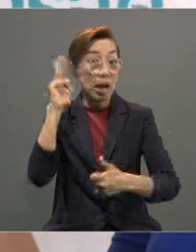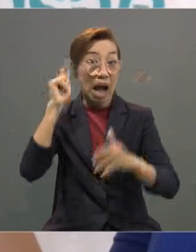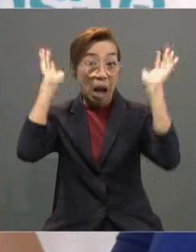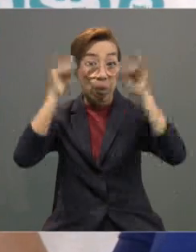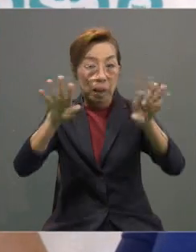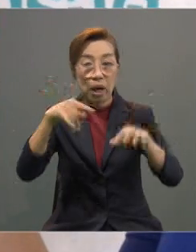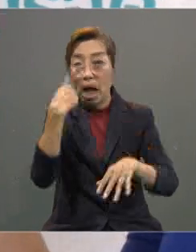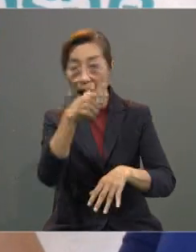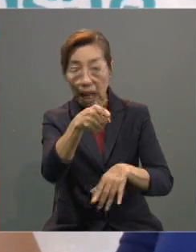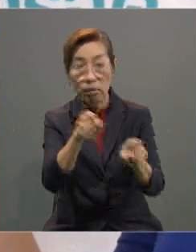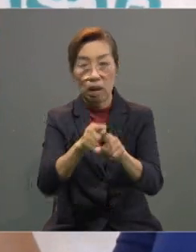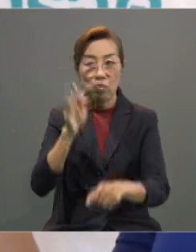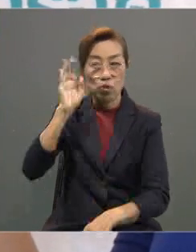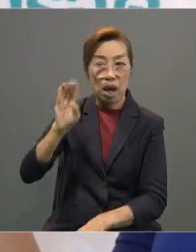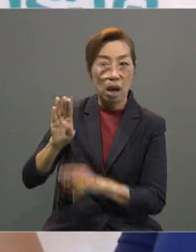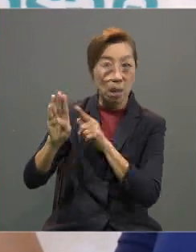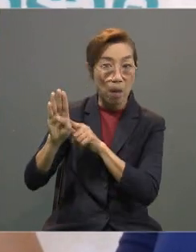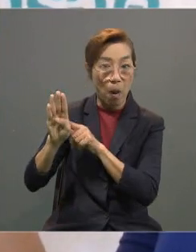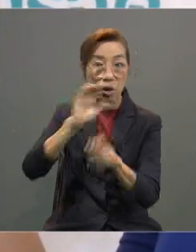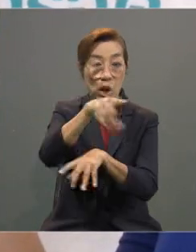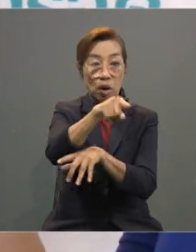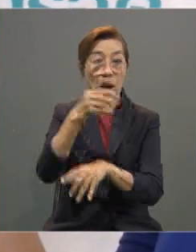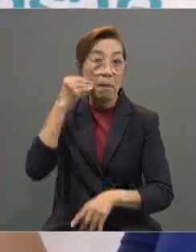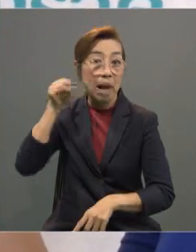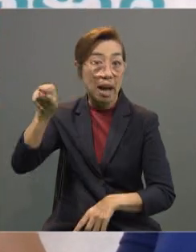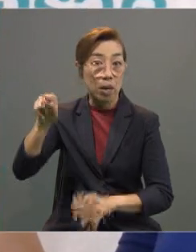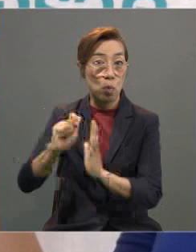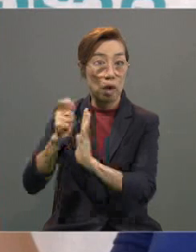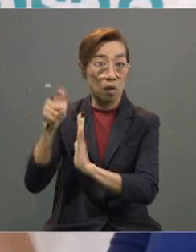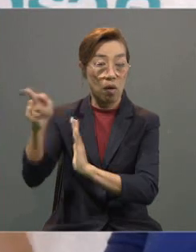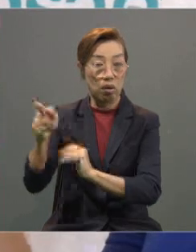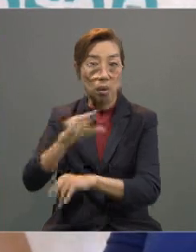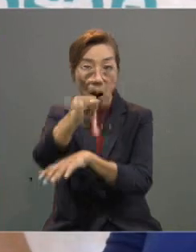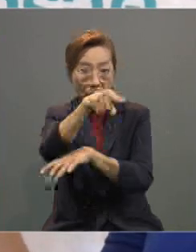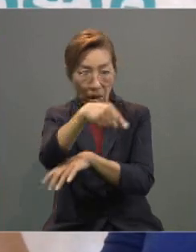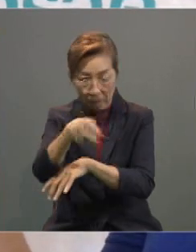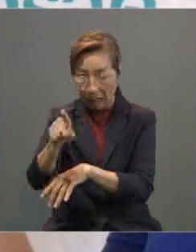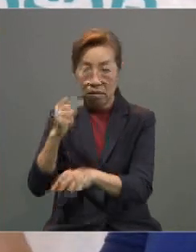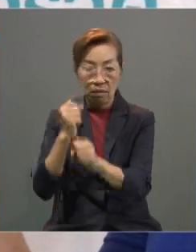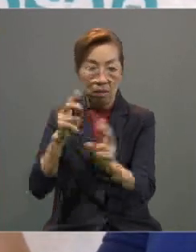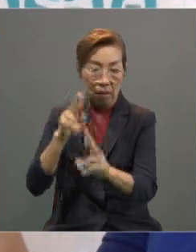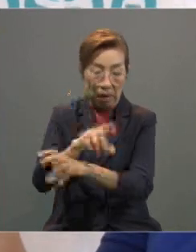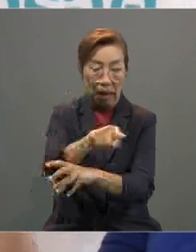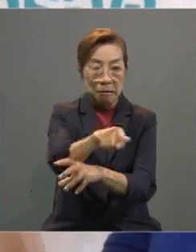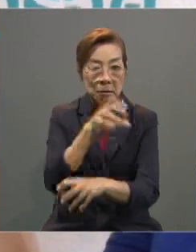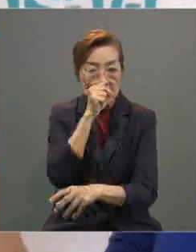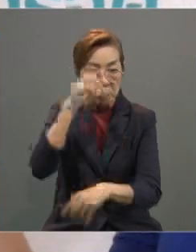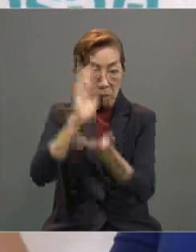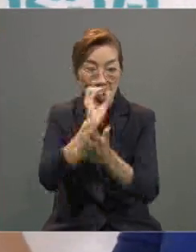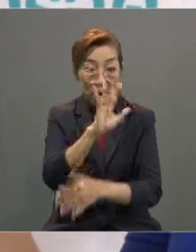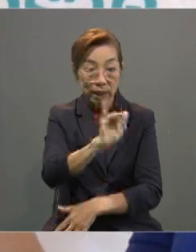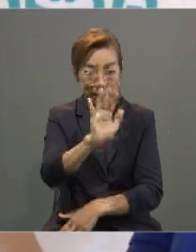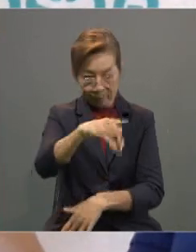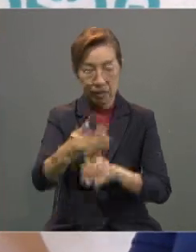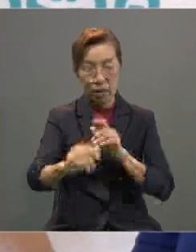ที่เคยถูกเสียบอใบไม้คนนี้นะครับที่บ้านอยู่จังหวัดอ่างทองเนี่ยทำพฤติกรรมลักษณะแบบนี้มาก่อนและยังไม่ได้แจ้งความติดต่อมาที่เพ